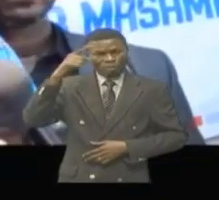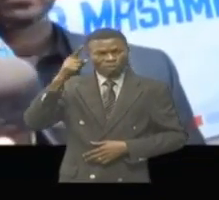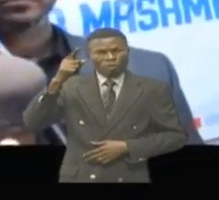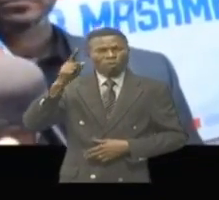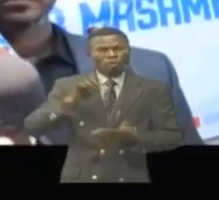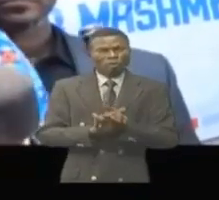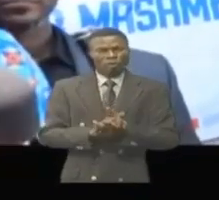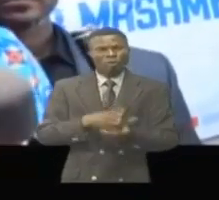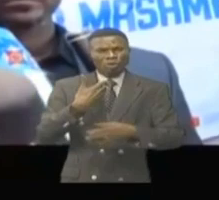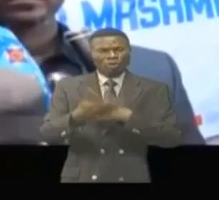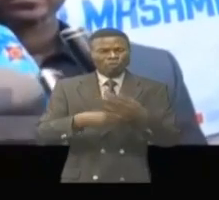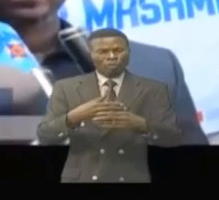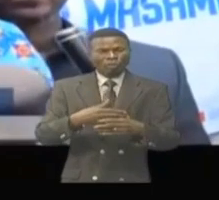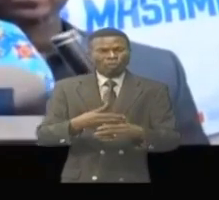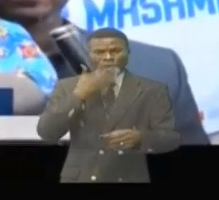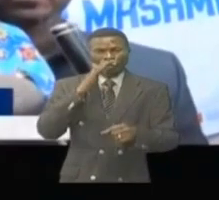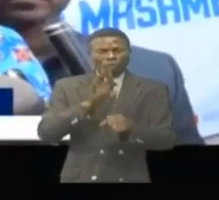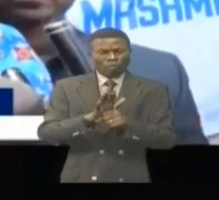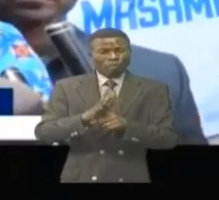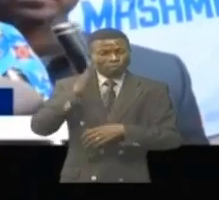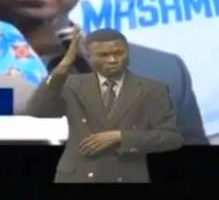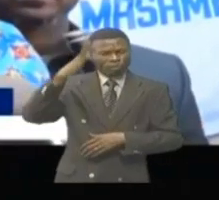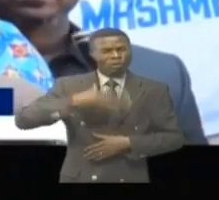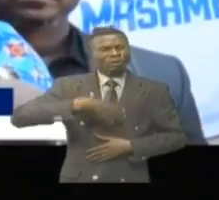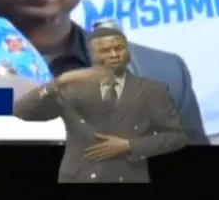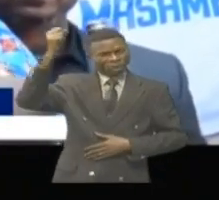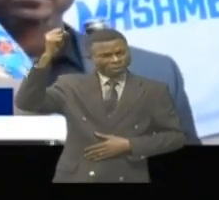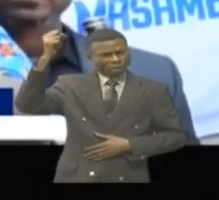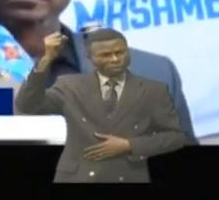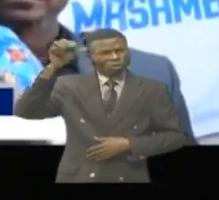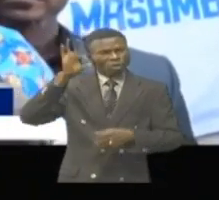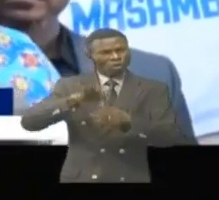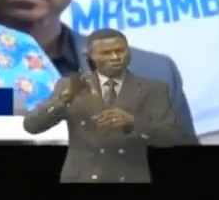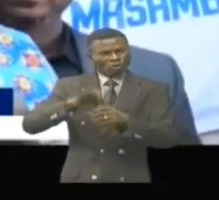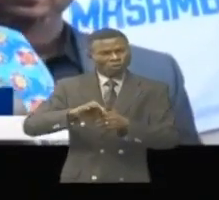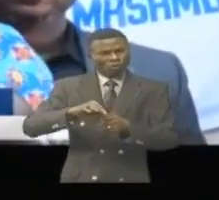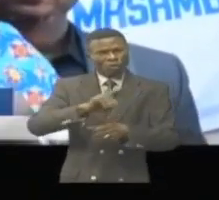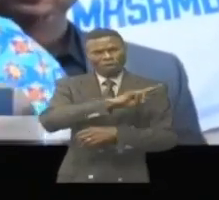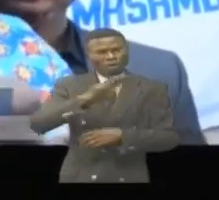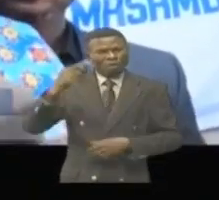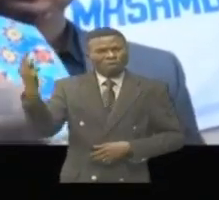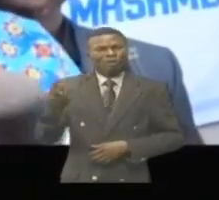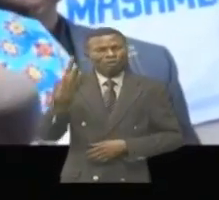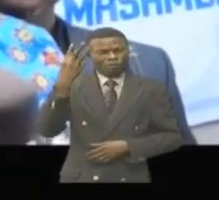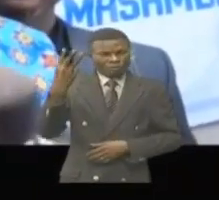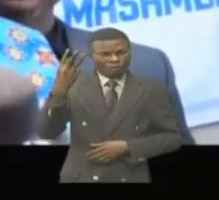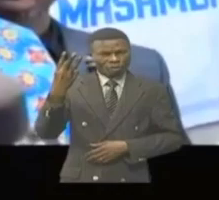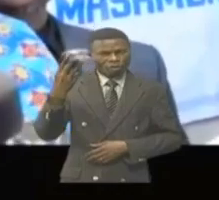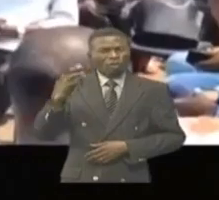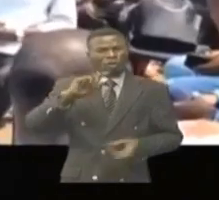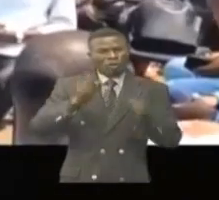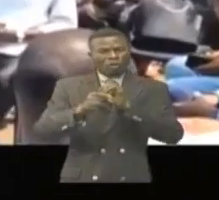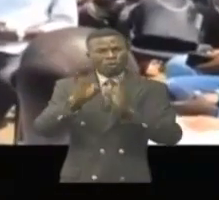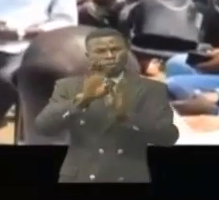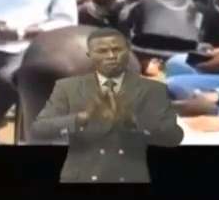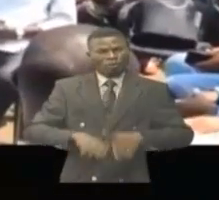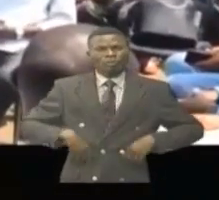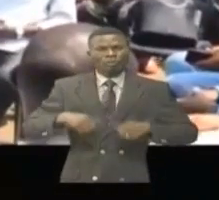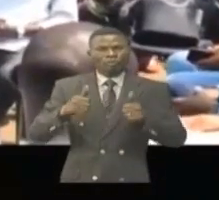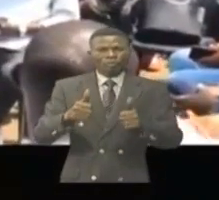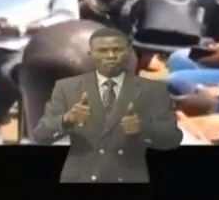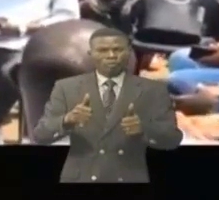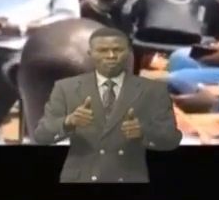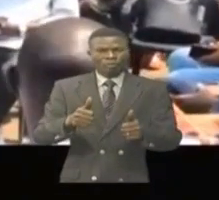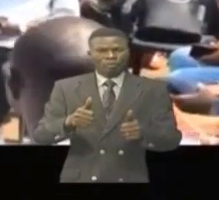Pour assurer que nous aurons toujours le pouvoir pour permettre à la population d'enfin améliorer leurs conditions de vie. Cet